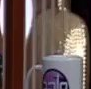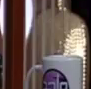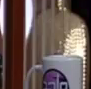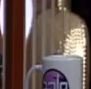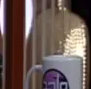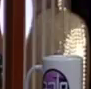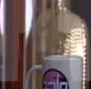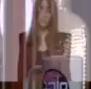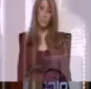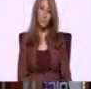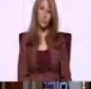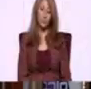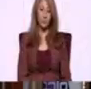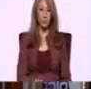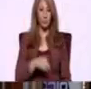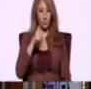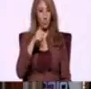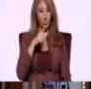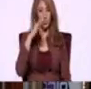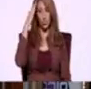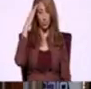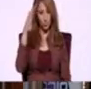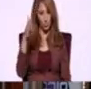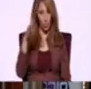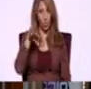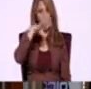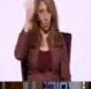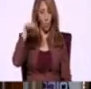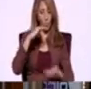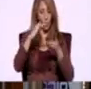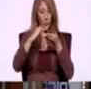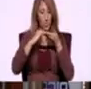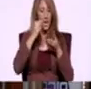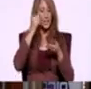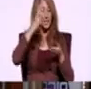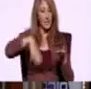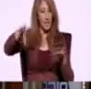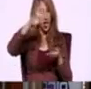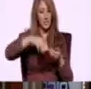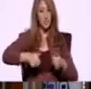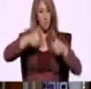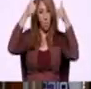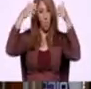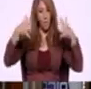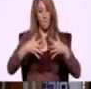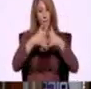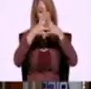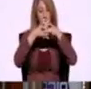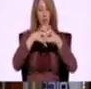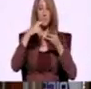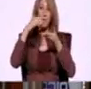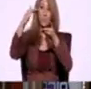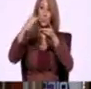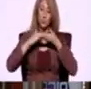تقارير طويلة نعم، لكن فعلا أنا بشكر كل الناس اللي فيه. شكرا لكل شركاء النجاح اللي بيمدوا ايديهم معانا